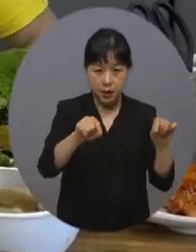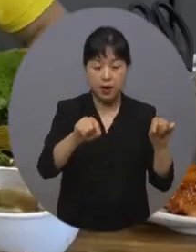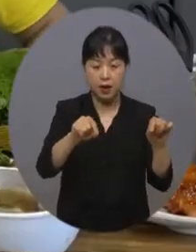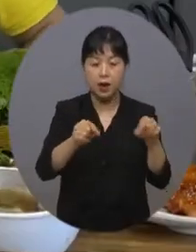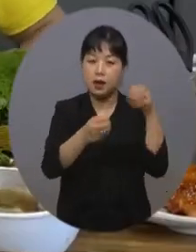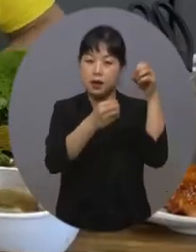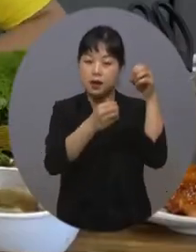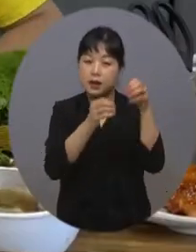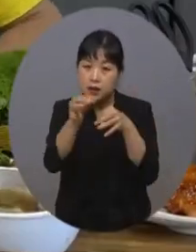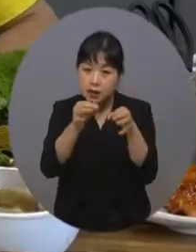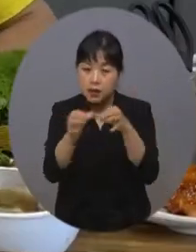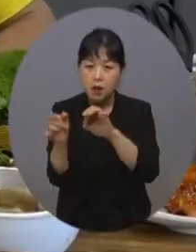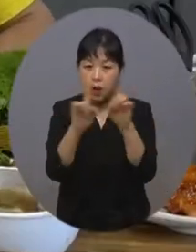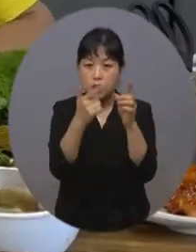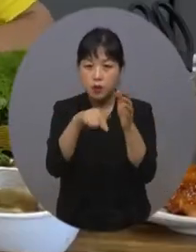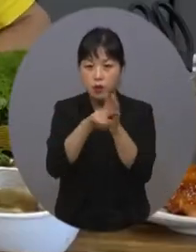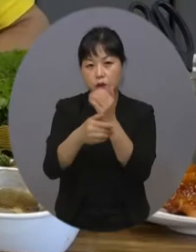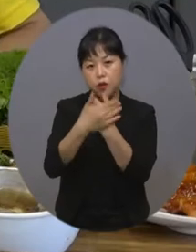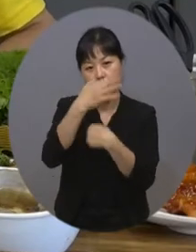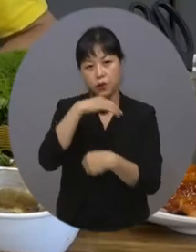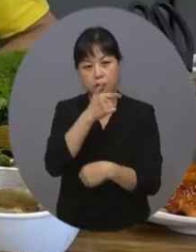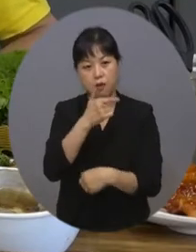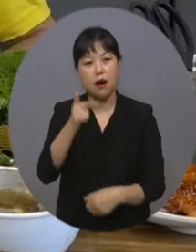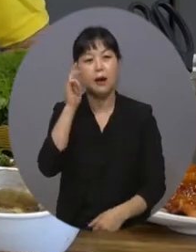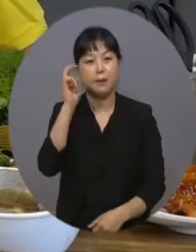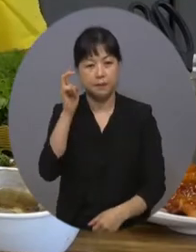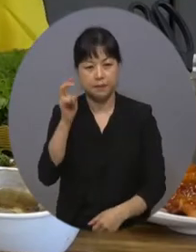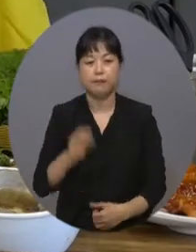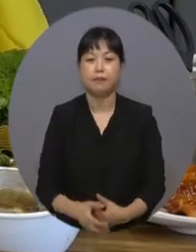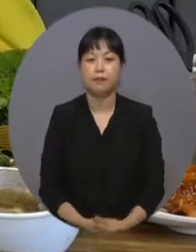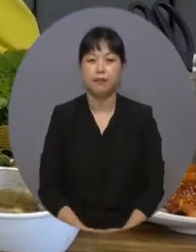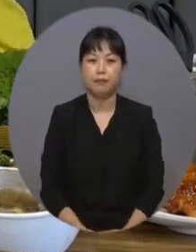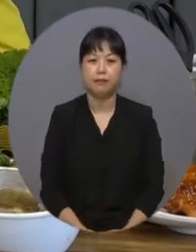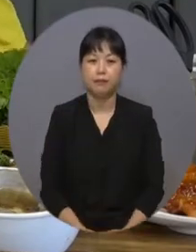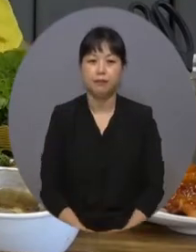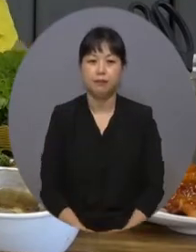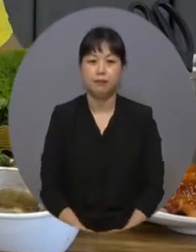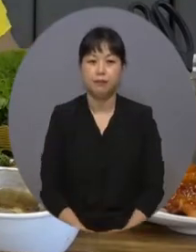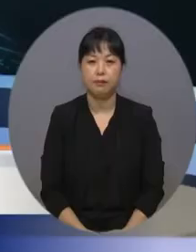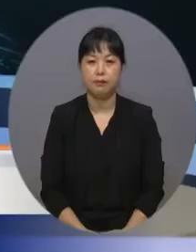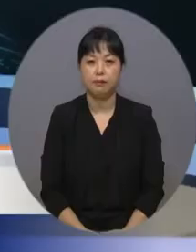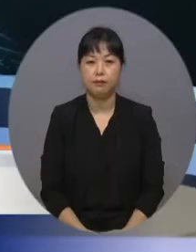계기가 될 수 있을 것으로 보입니다. 복지TV 뉴스 조은빈입니다.